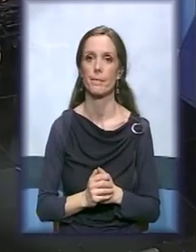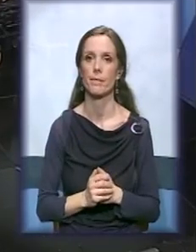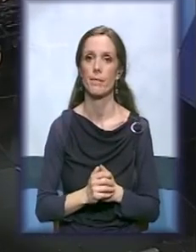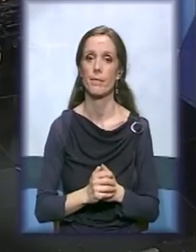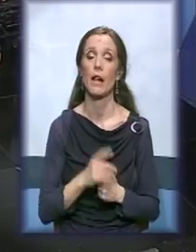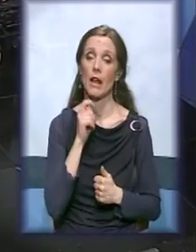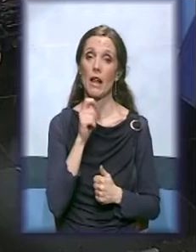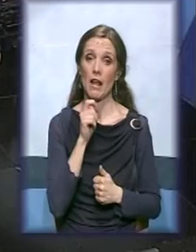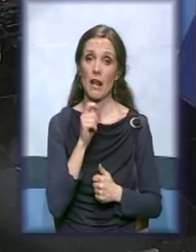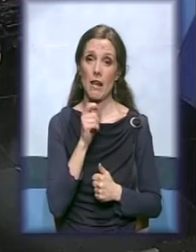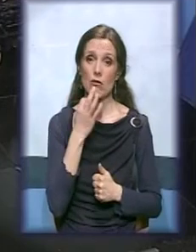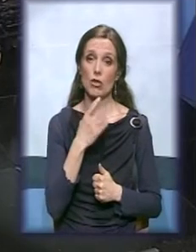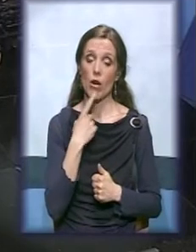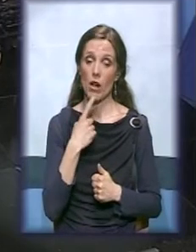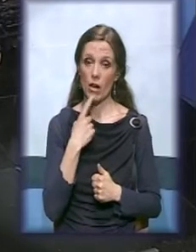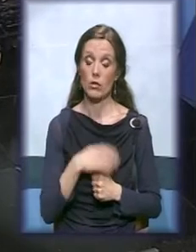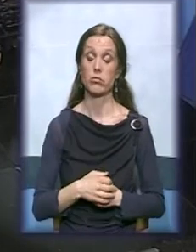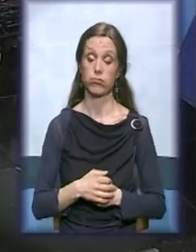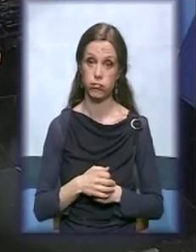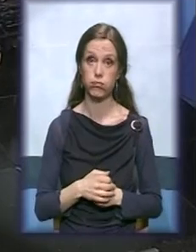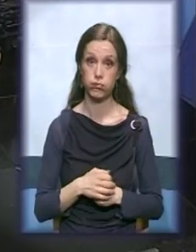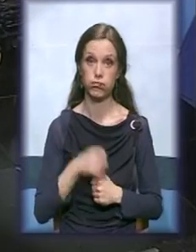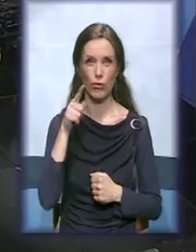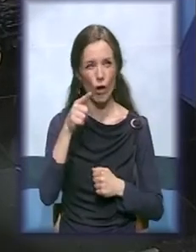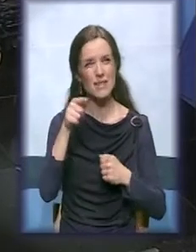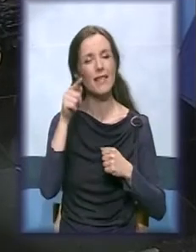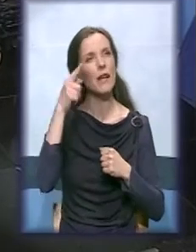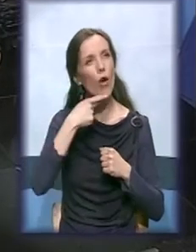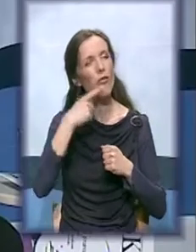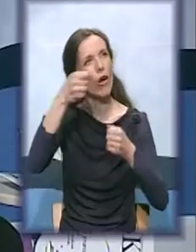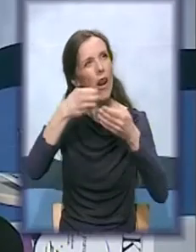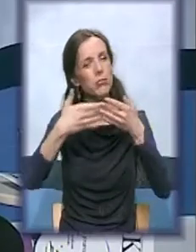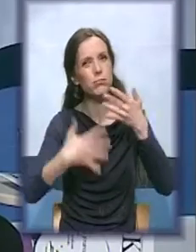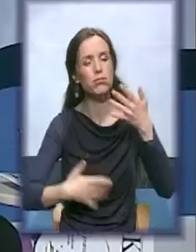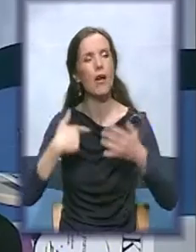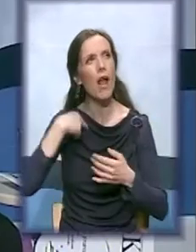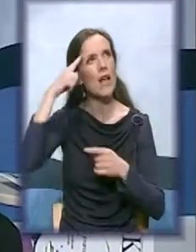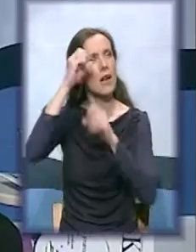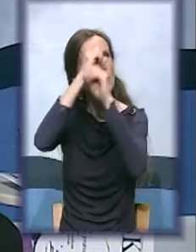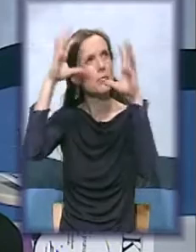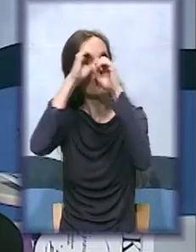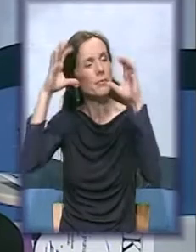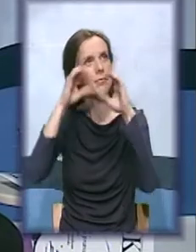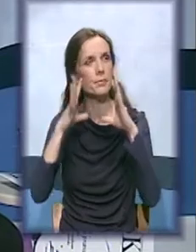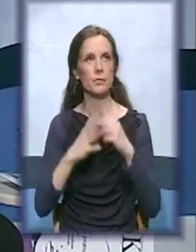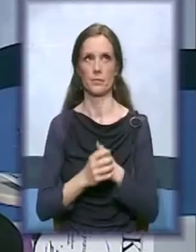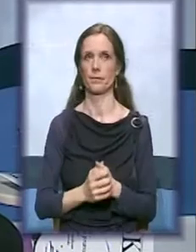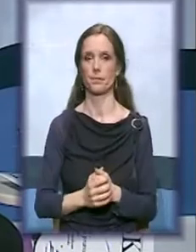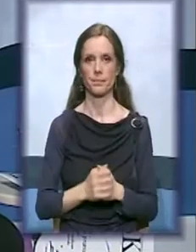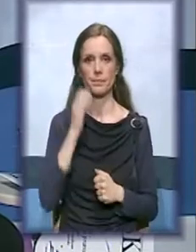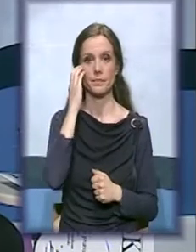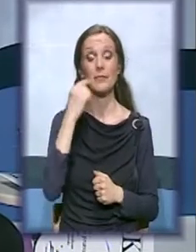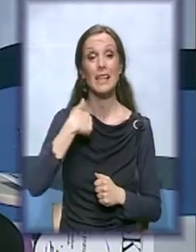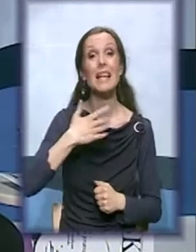Stvarno u momentu nabrajanja situacije ja sam išla slikom kroz sve to. Ja sam požela da danas mi zapravo